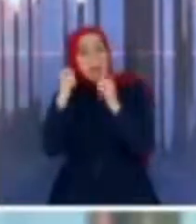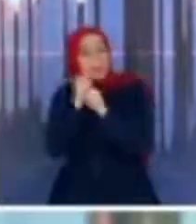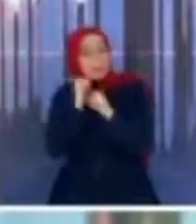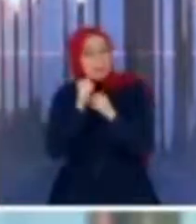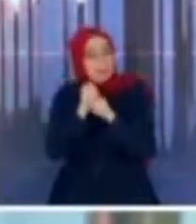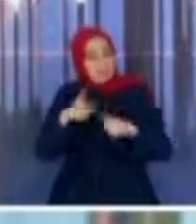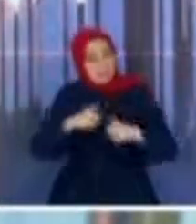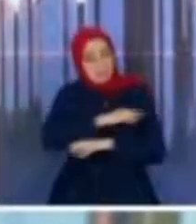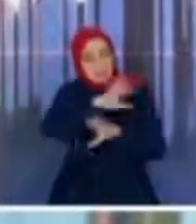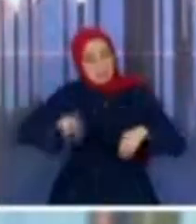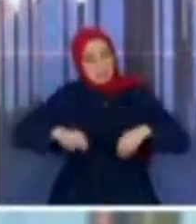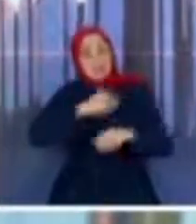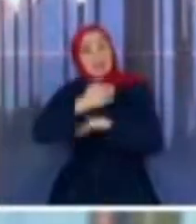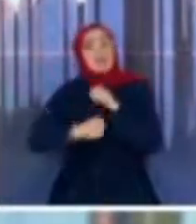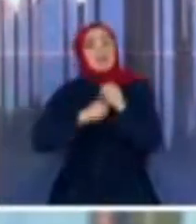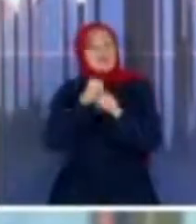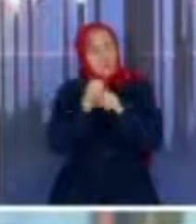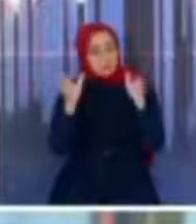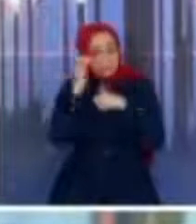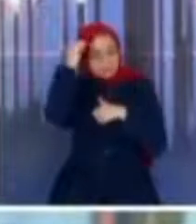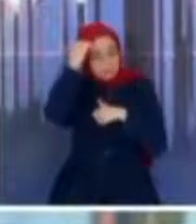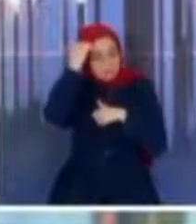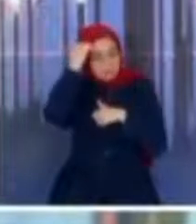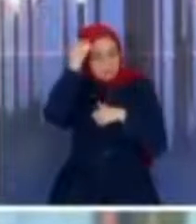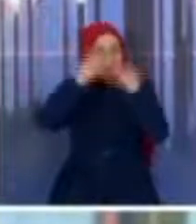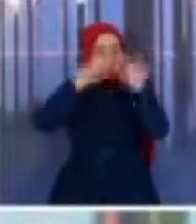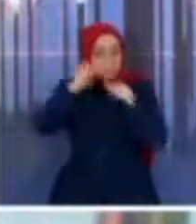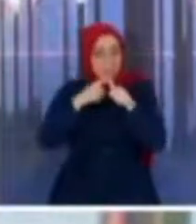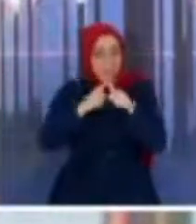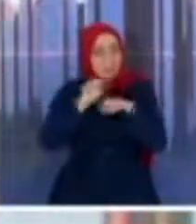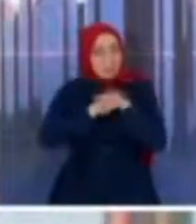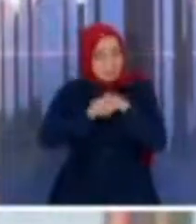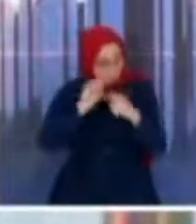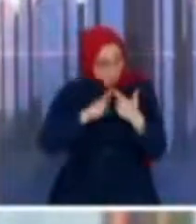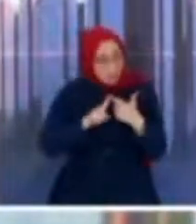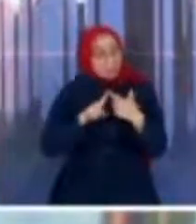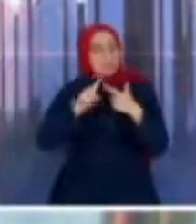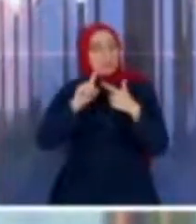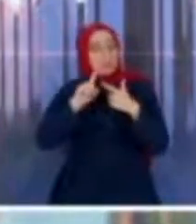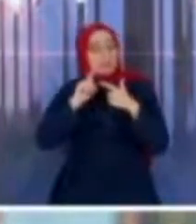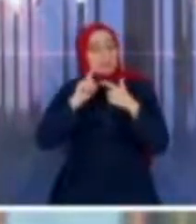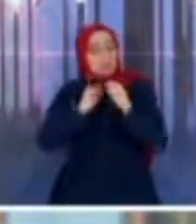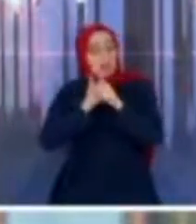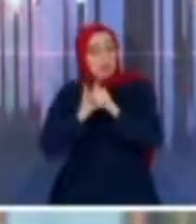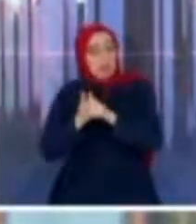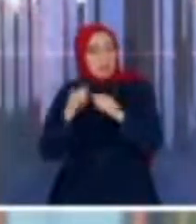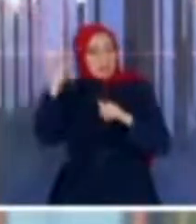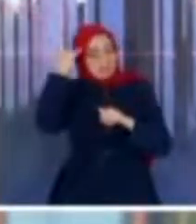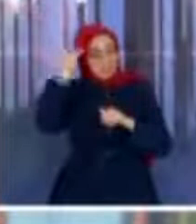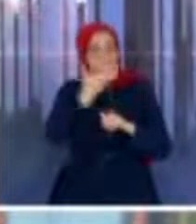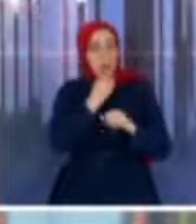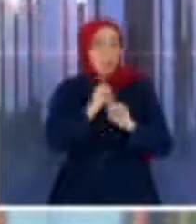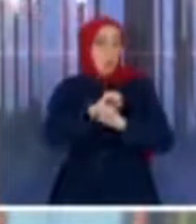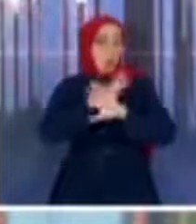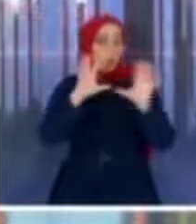اخر العام باش ندرب العدد هذا نتاع العبيد في الموضوع هذا والعدد هذا في الموضوع هذا. هكيك وقت الفكره تكون اوضح